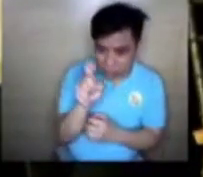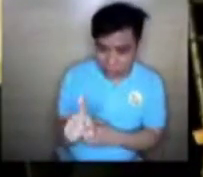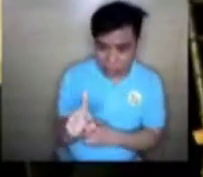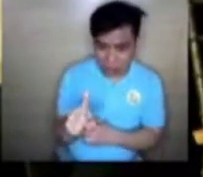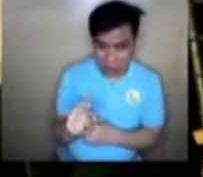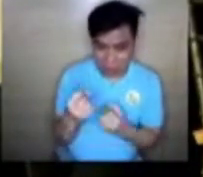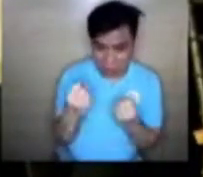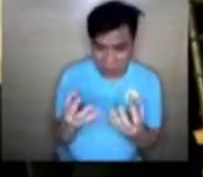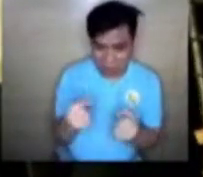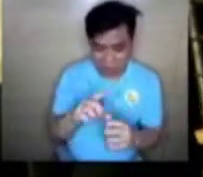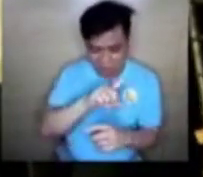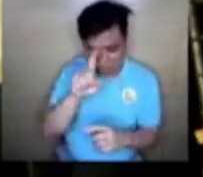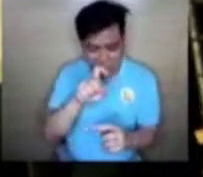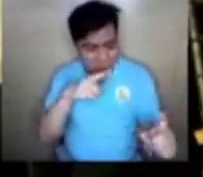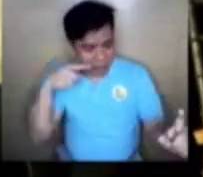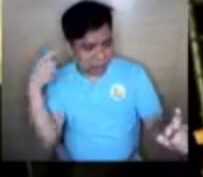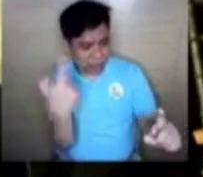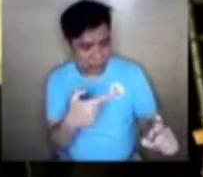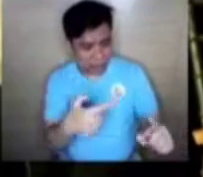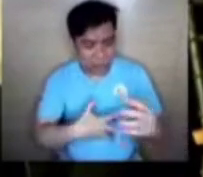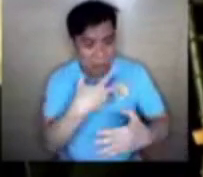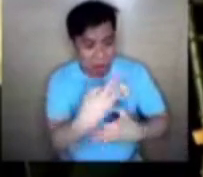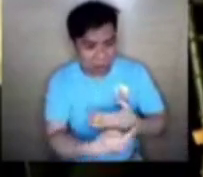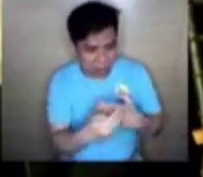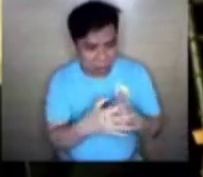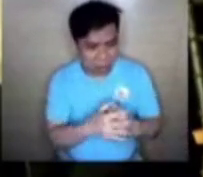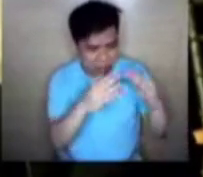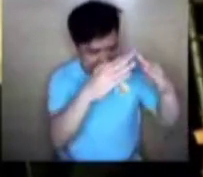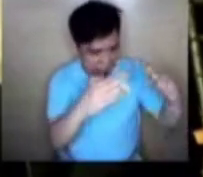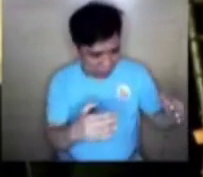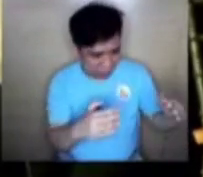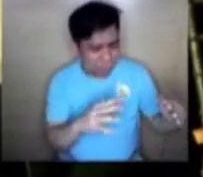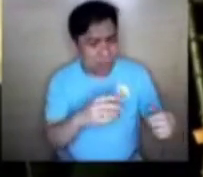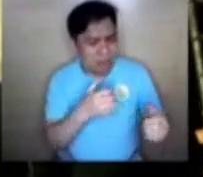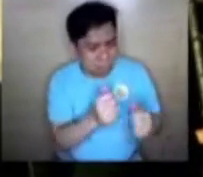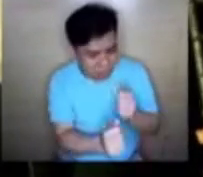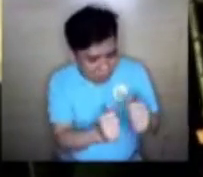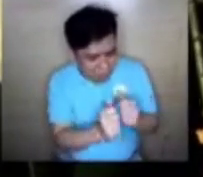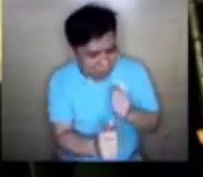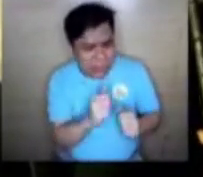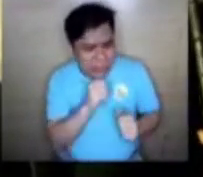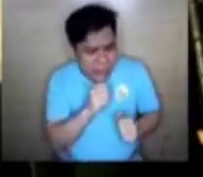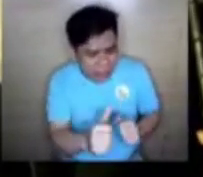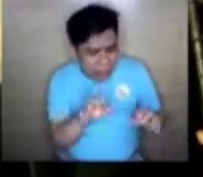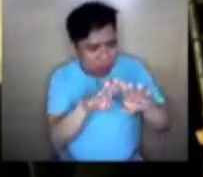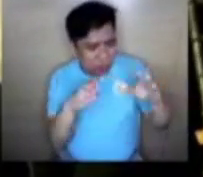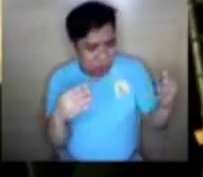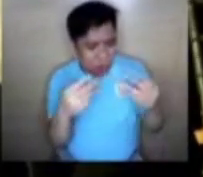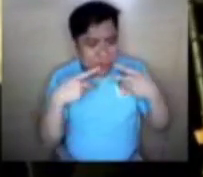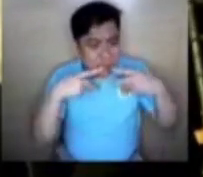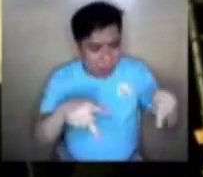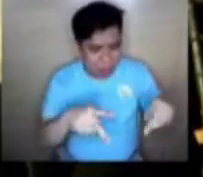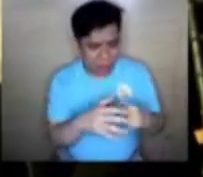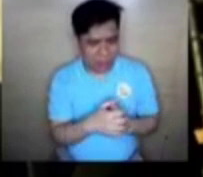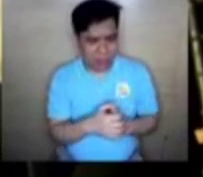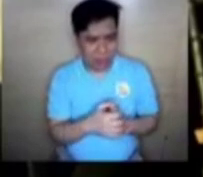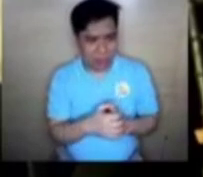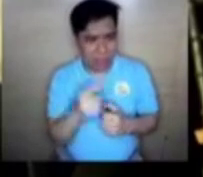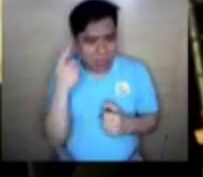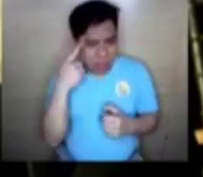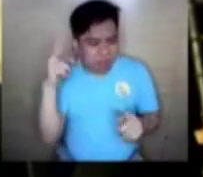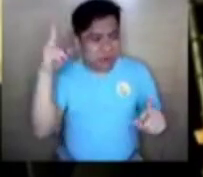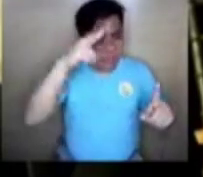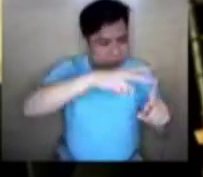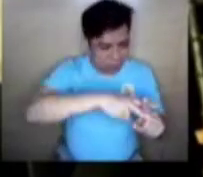na targeted ang programa natin sa pabahay. Ibig sabihin, hindi pa po open to the public para sa